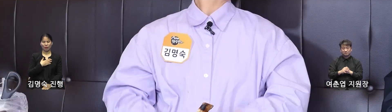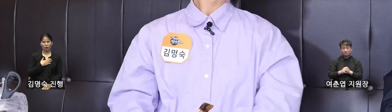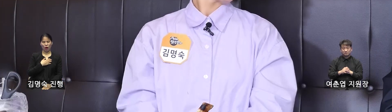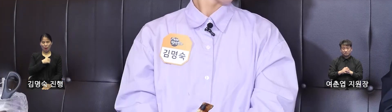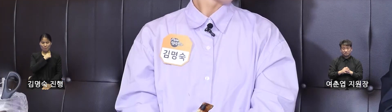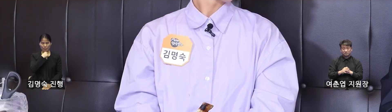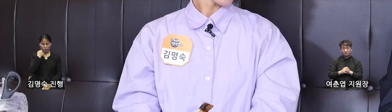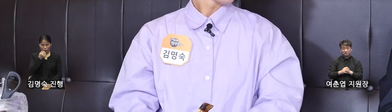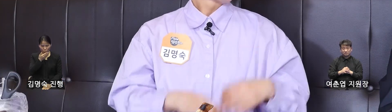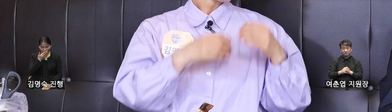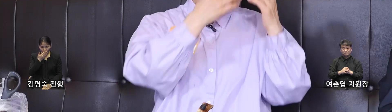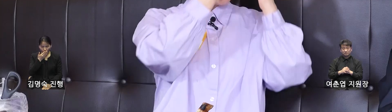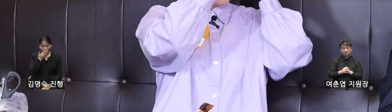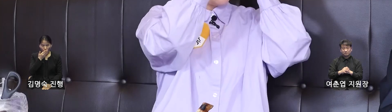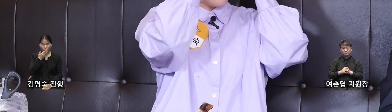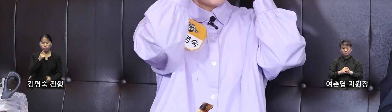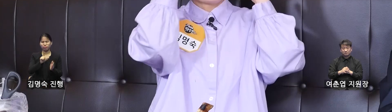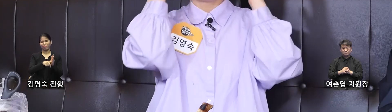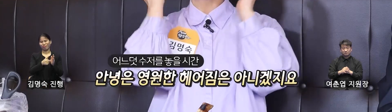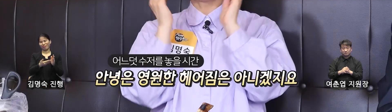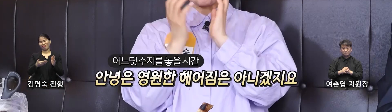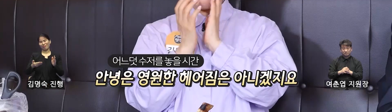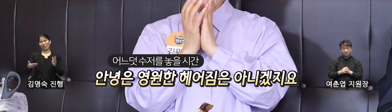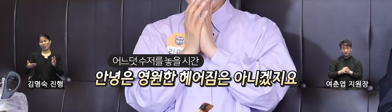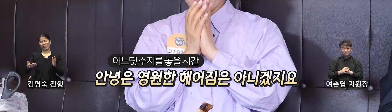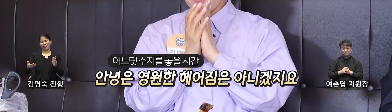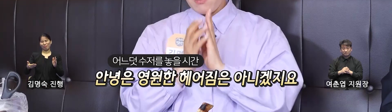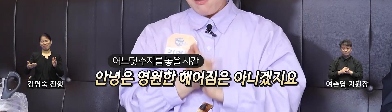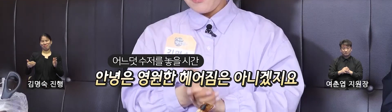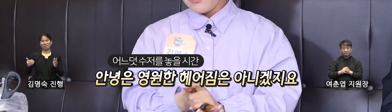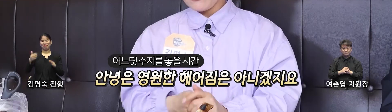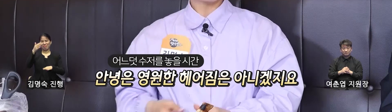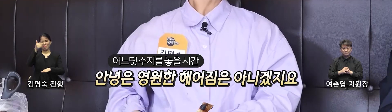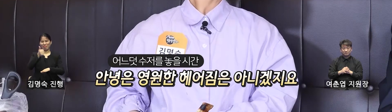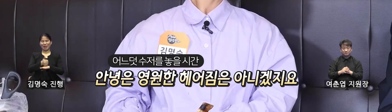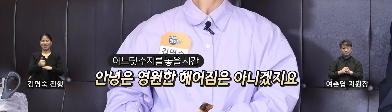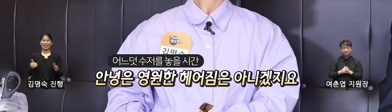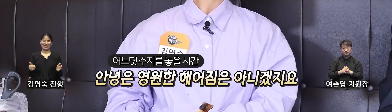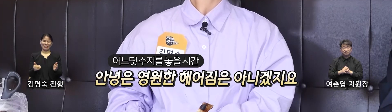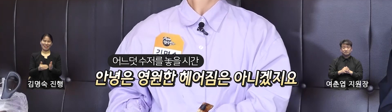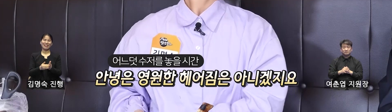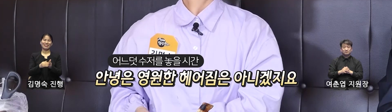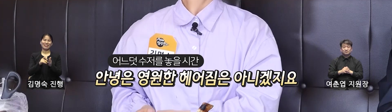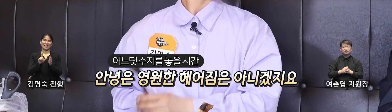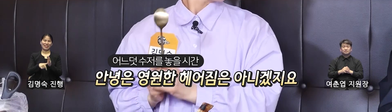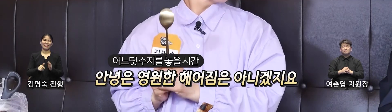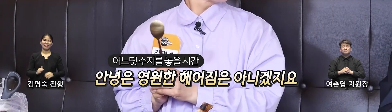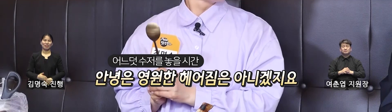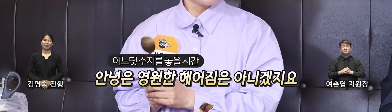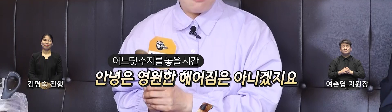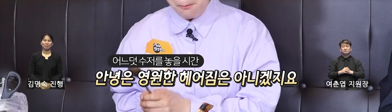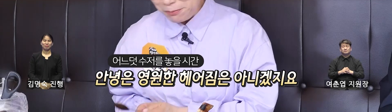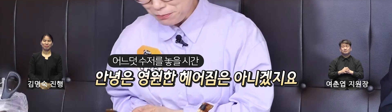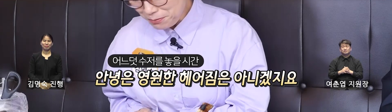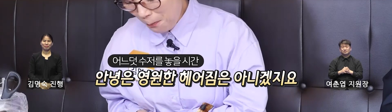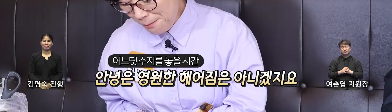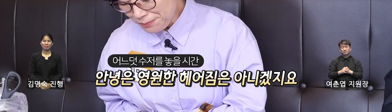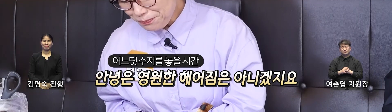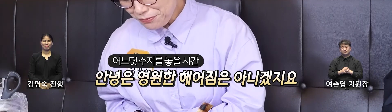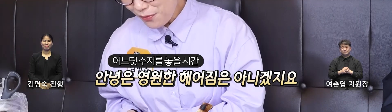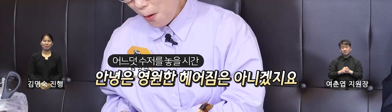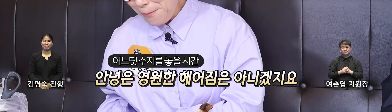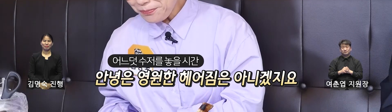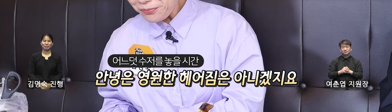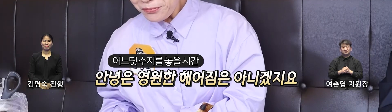맛있게 먹다 보니 또 어느덧 수저를 놔야 할 때가 왔네요.